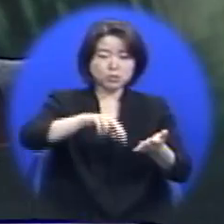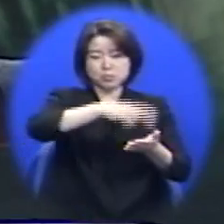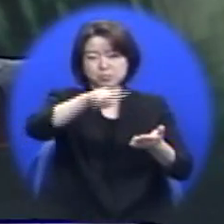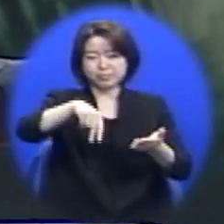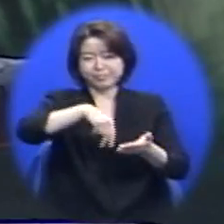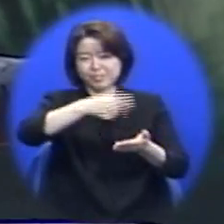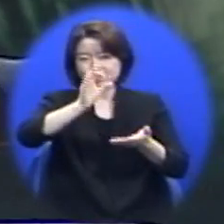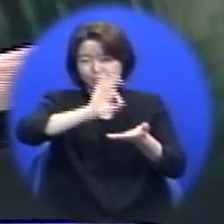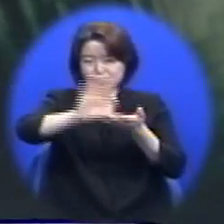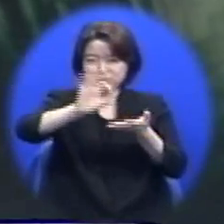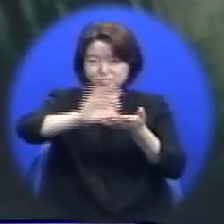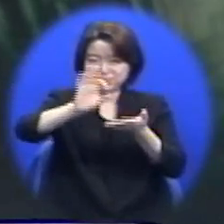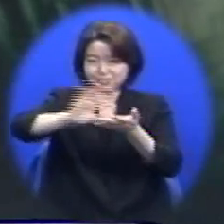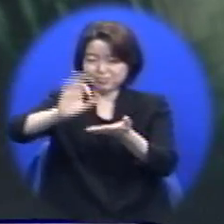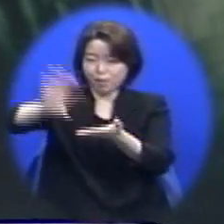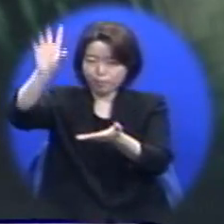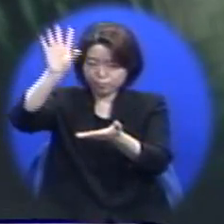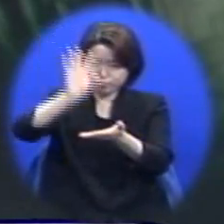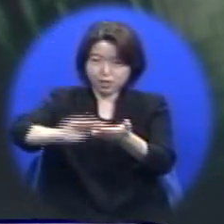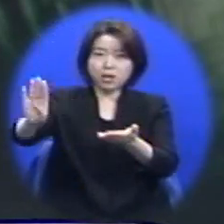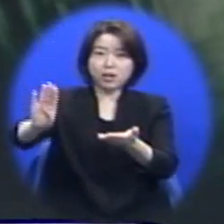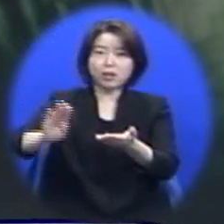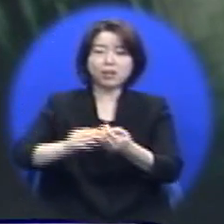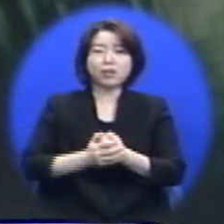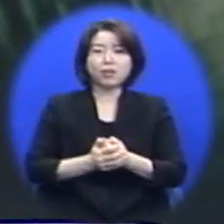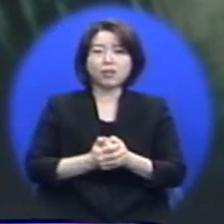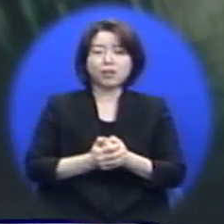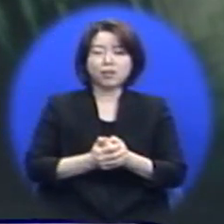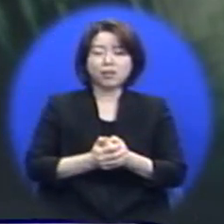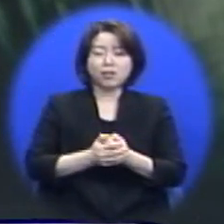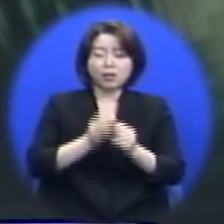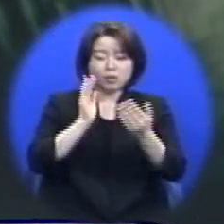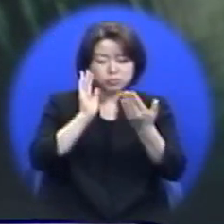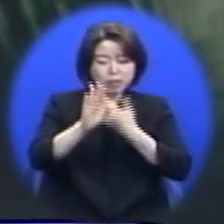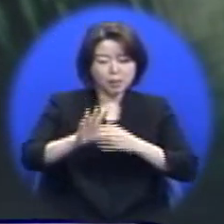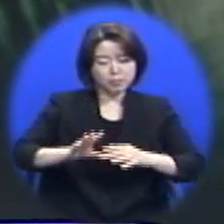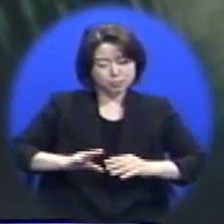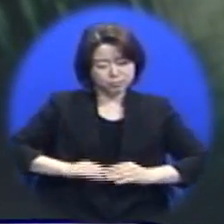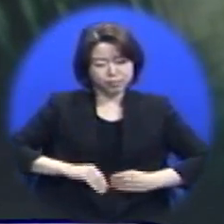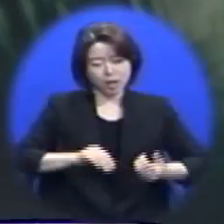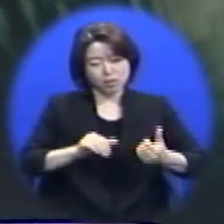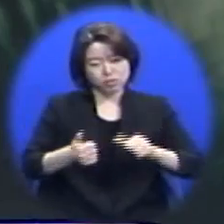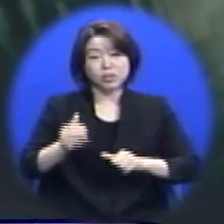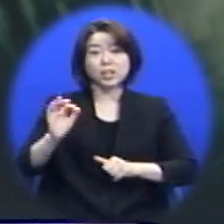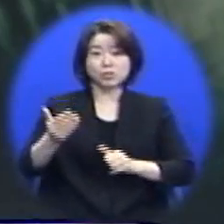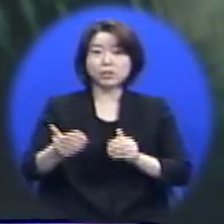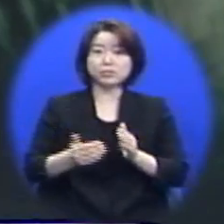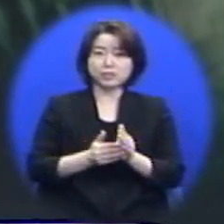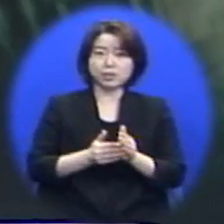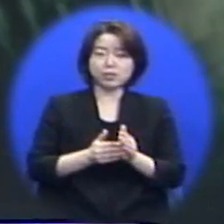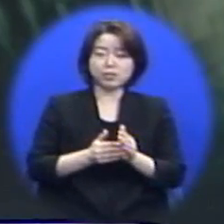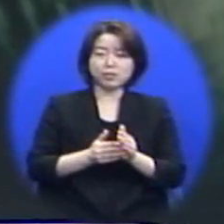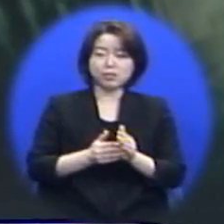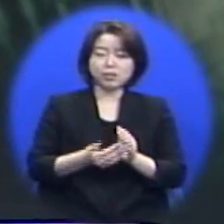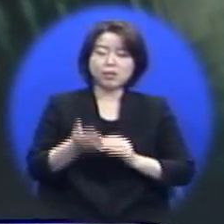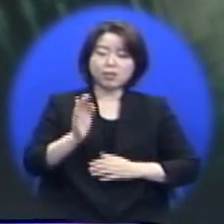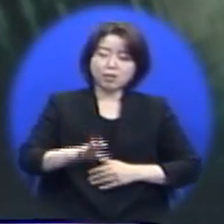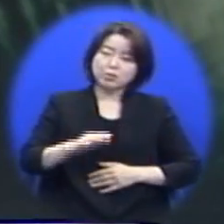써버립니다. 그리고는 굶어 죽을 지경이 됩니다. 아버지 집에 가면 먹을 것이